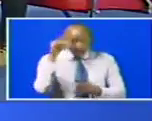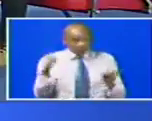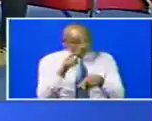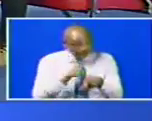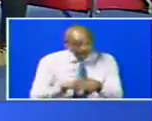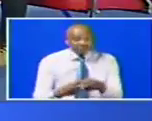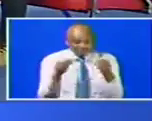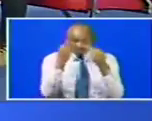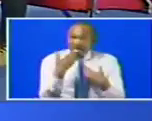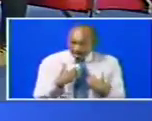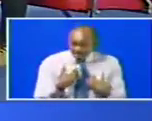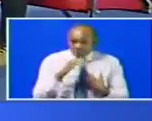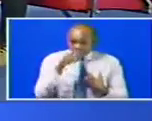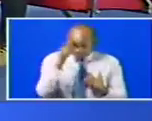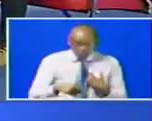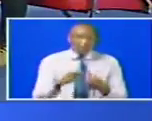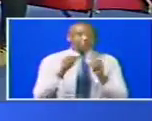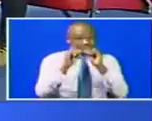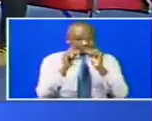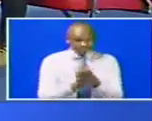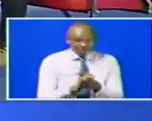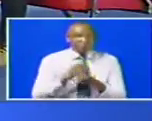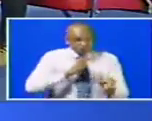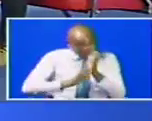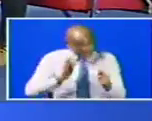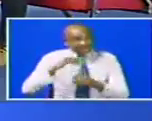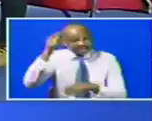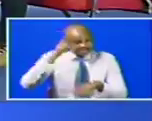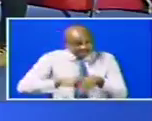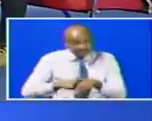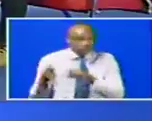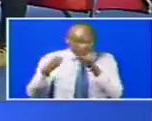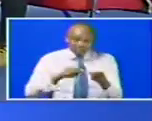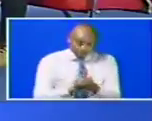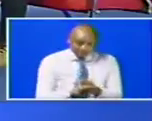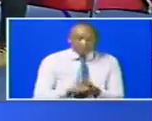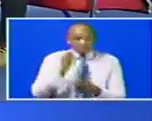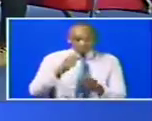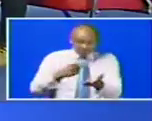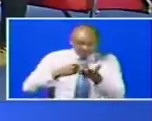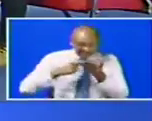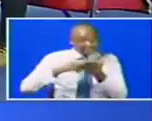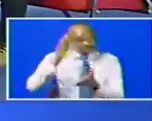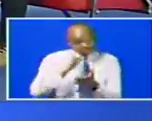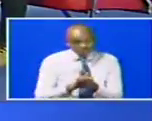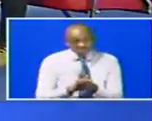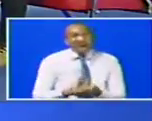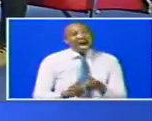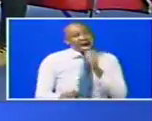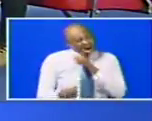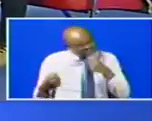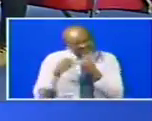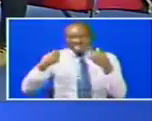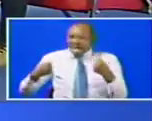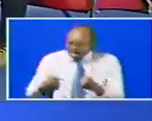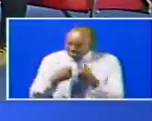wamepata mafunzo kupitia kile ambacho tumekisema. Tutapanga kipindi kingine iwapo ni juma lijalo tuweze kuzungumzia mengi zaidi, kwa sababu ajali tunazishuhudia mara kwa